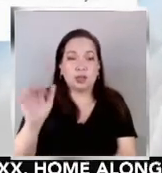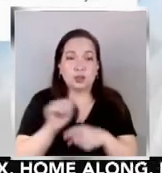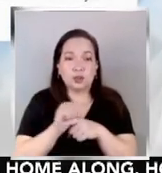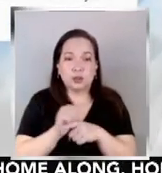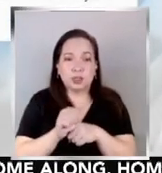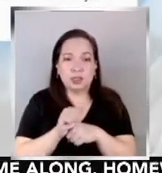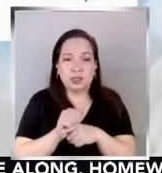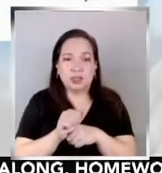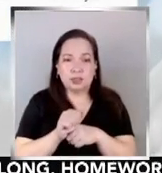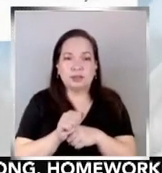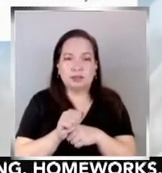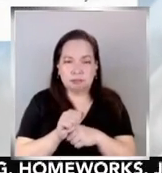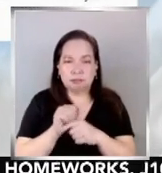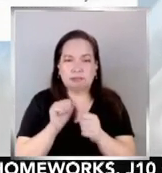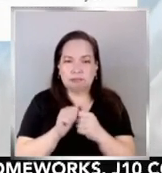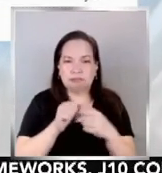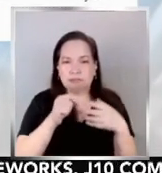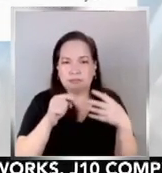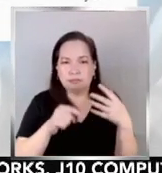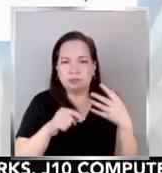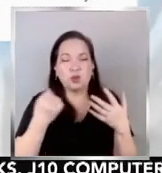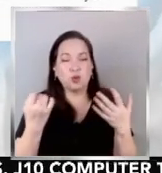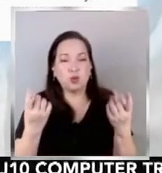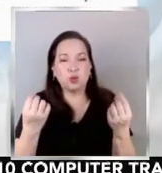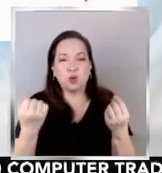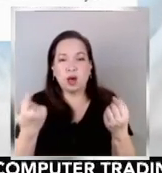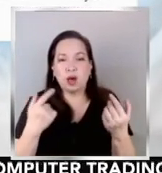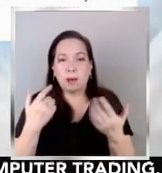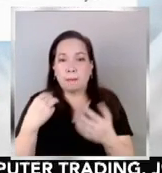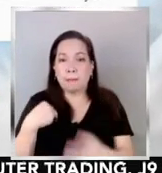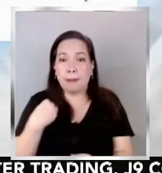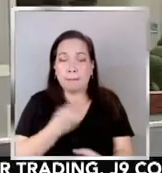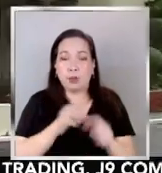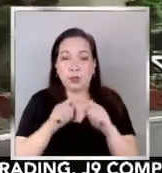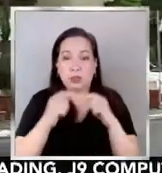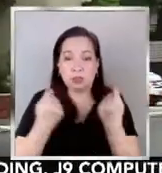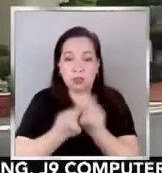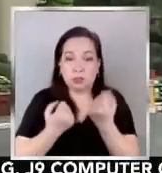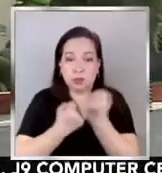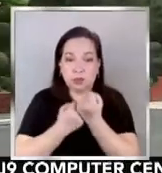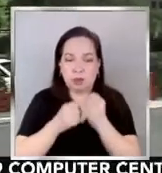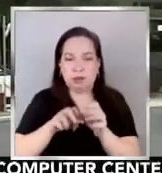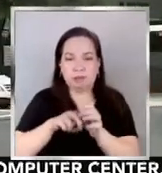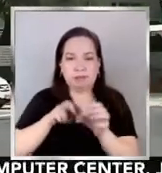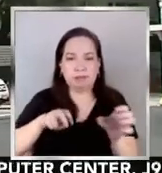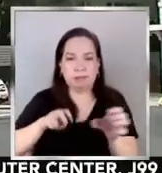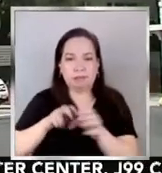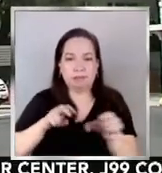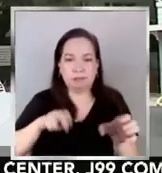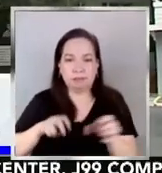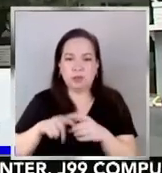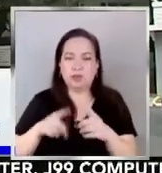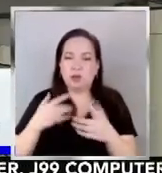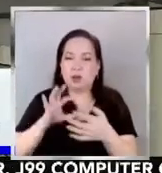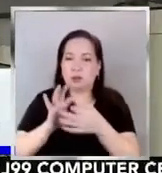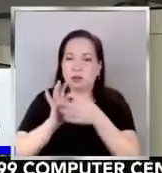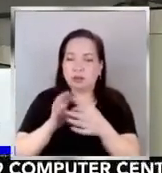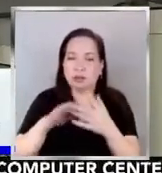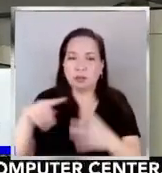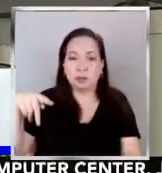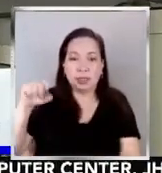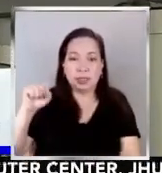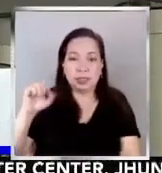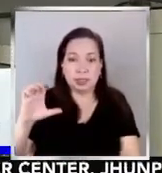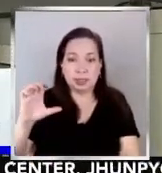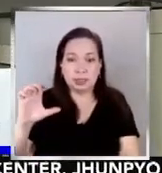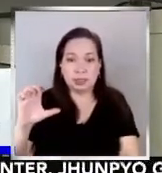ay isa-isa ng nagpapaalam ang miyembro ng support team ni Obiena. Nakikipag-ugnayan na raw ang Philippine Sports Commission o PSC kay